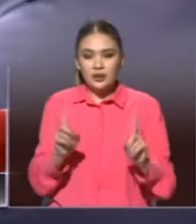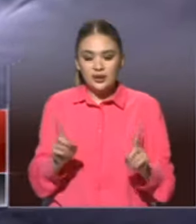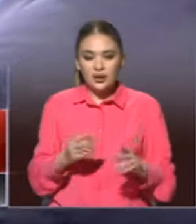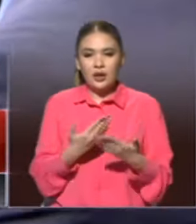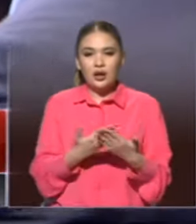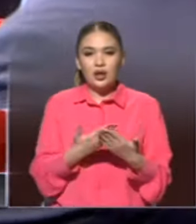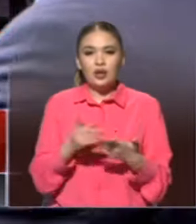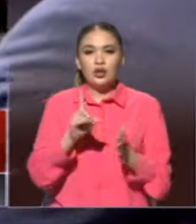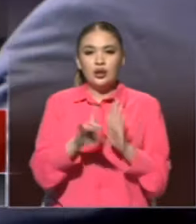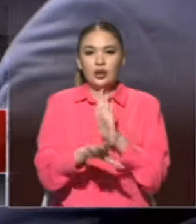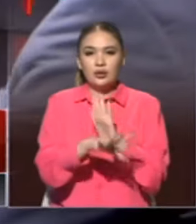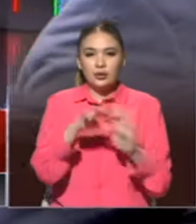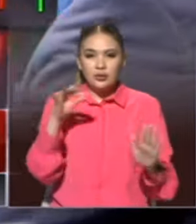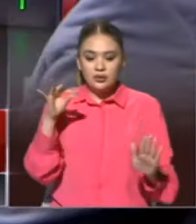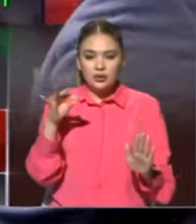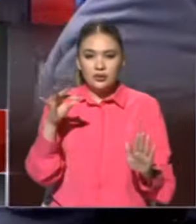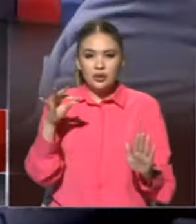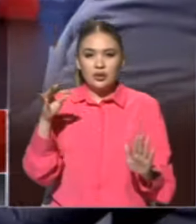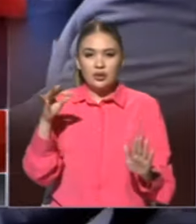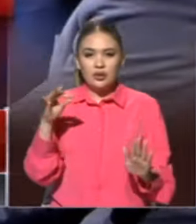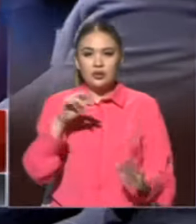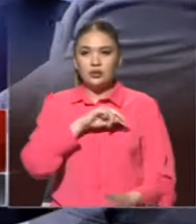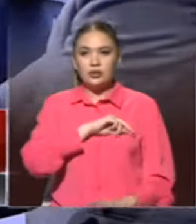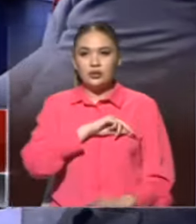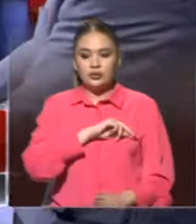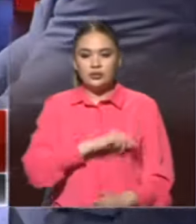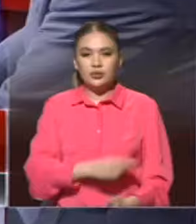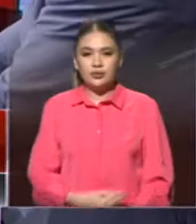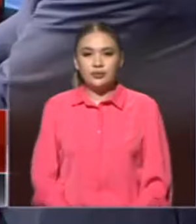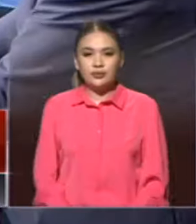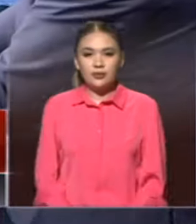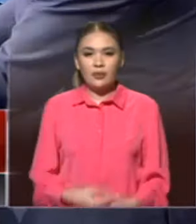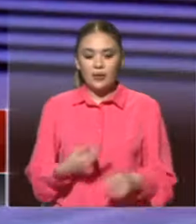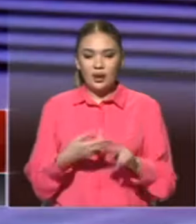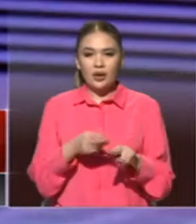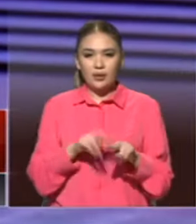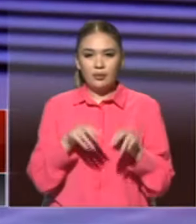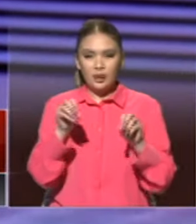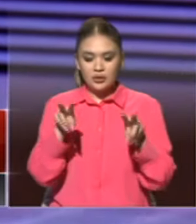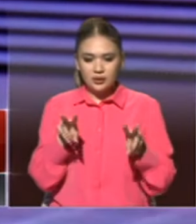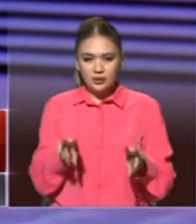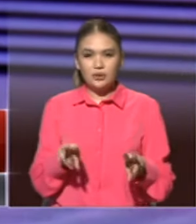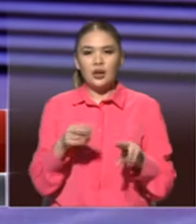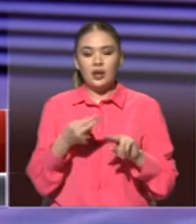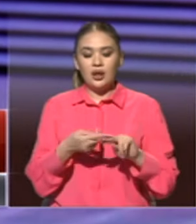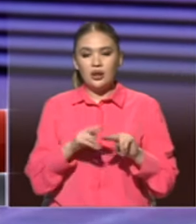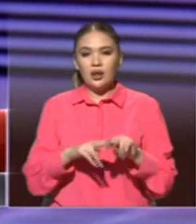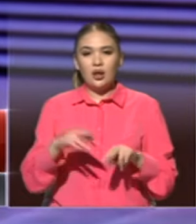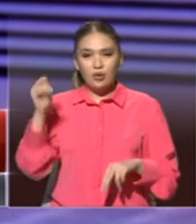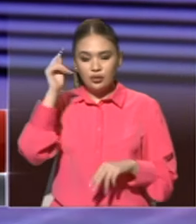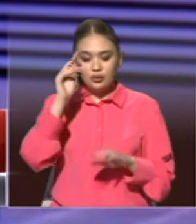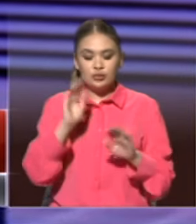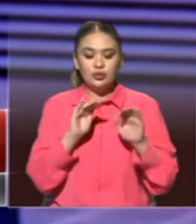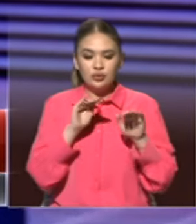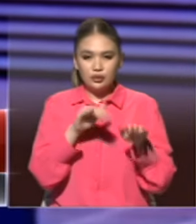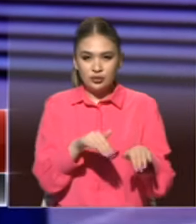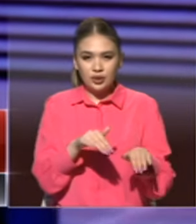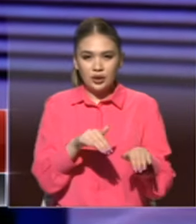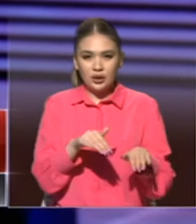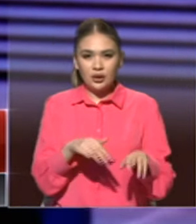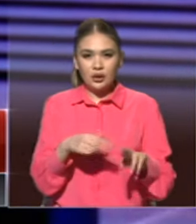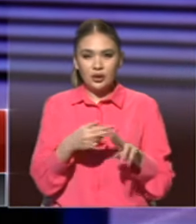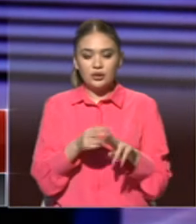маман таңдауға. Не үшін жаңа ұбт-ға барады? Ол жаңа ұбт-ның қорытындысын алады да оқуға түсуге